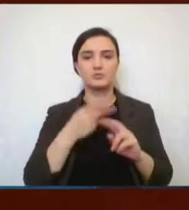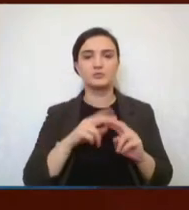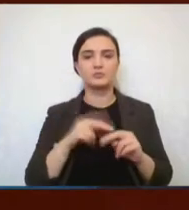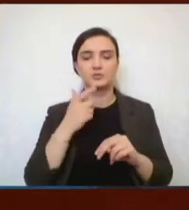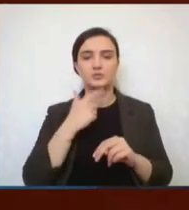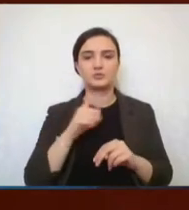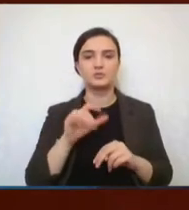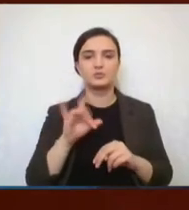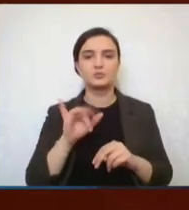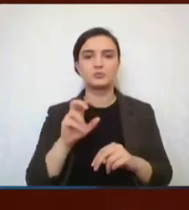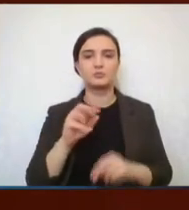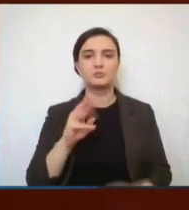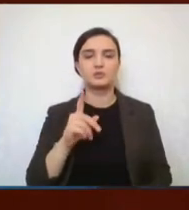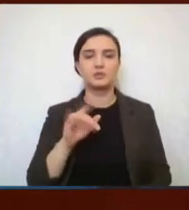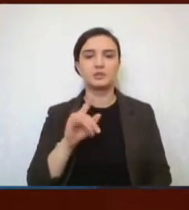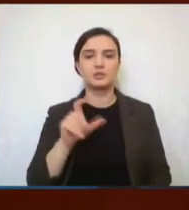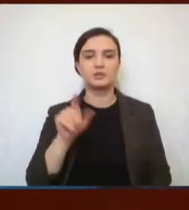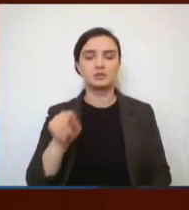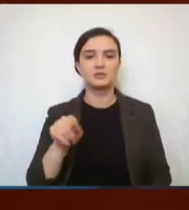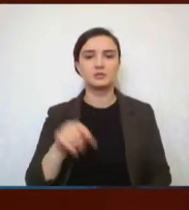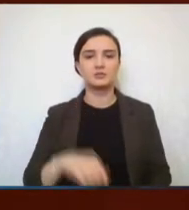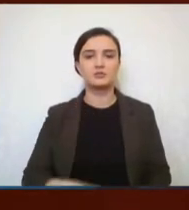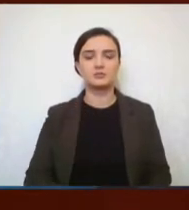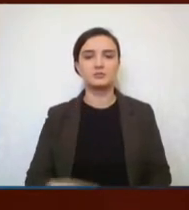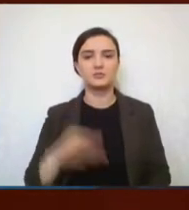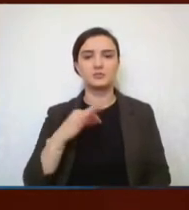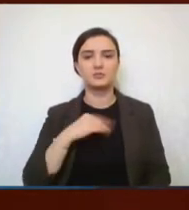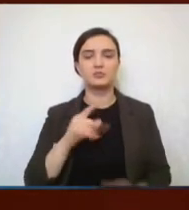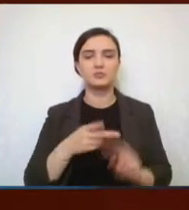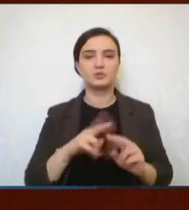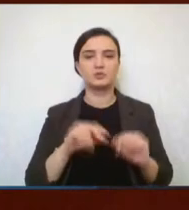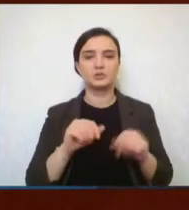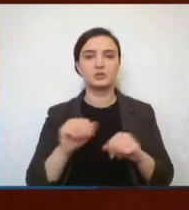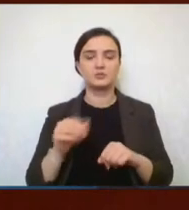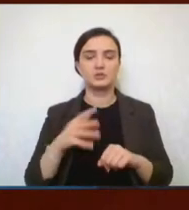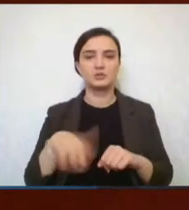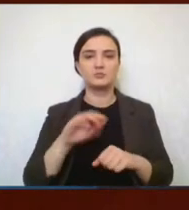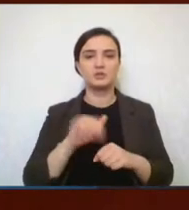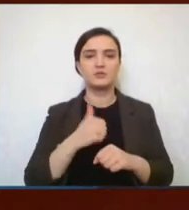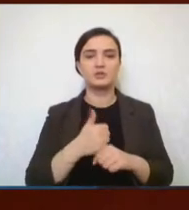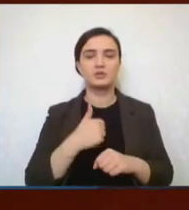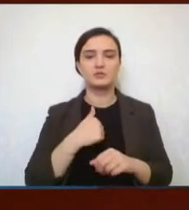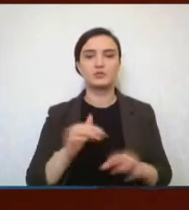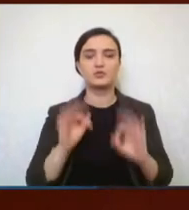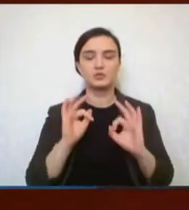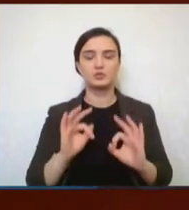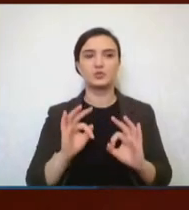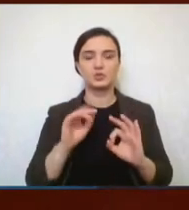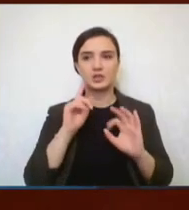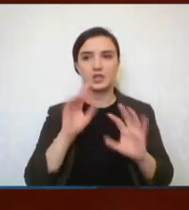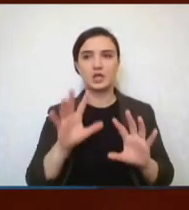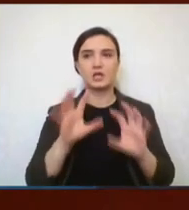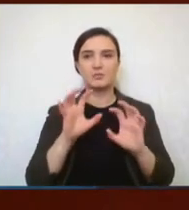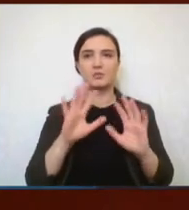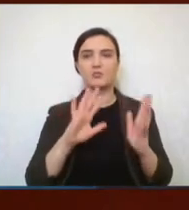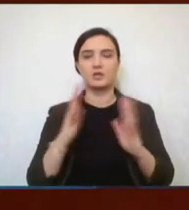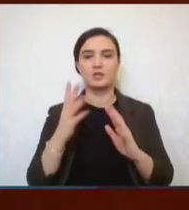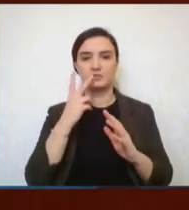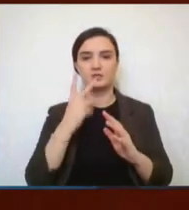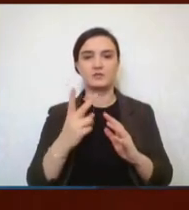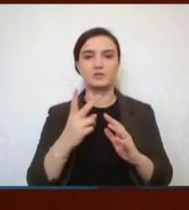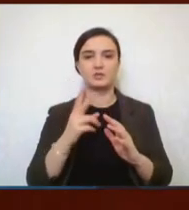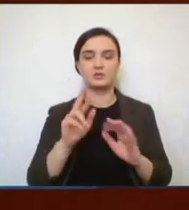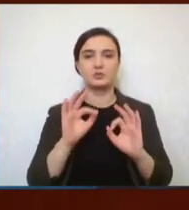ურაფხეიძე გვეუბნება, რომ ეს შესაძლებელია, მთავარია ჩვენ სწორი აღქმა მოვლენების სავიჩიოთ და სწორი კუთხე